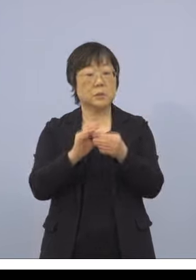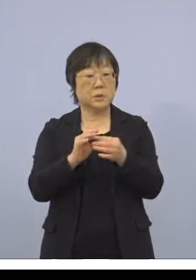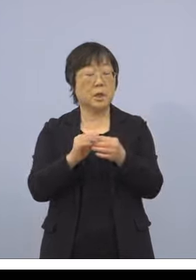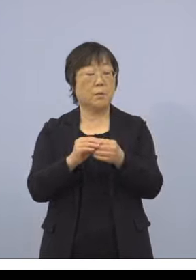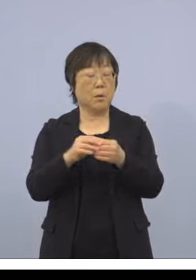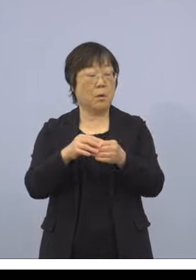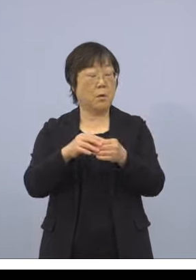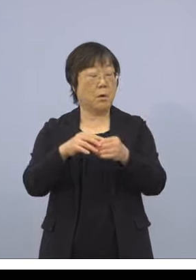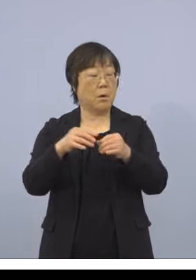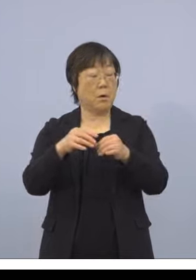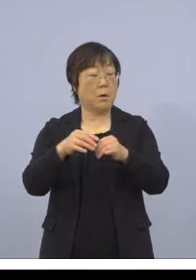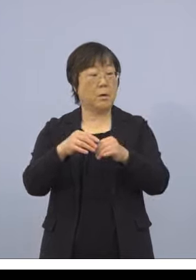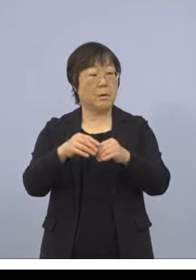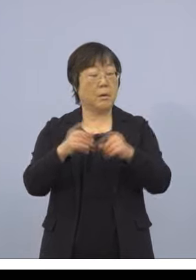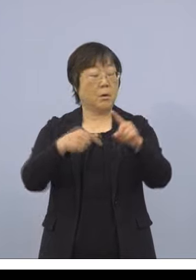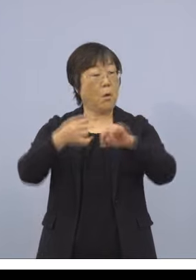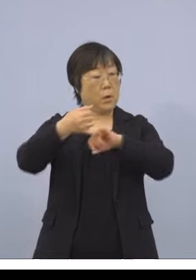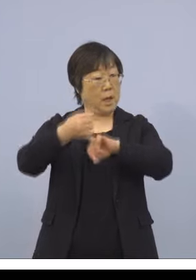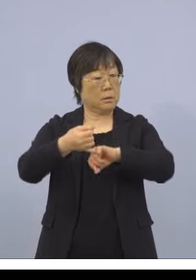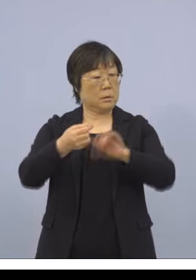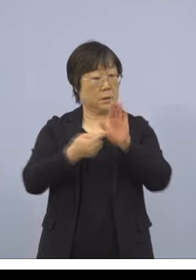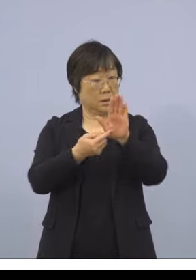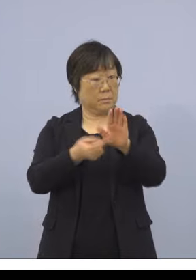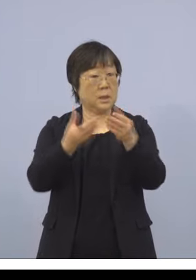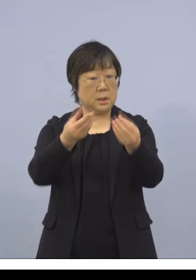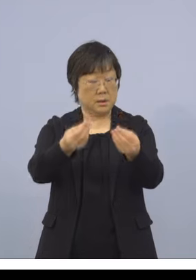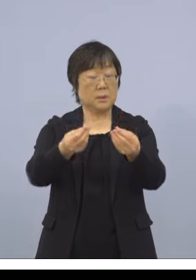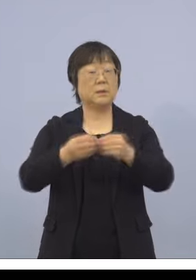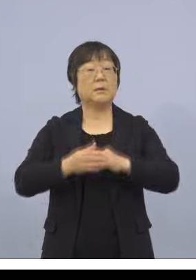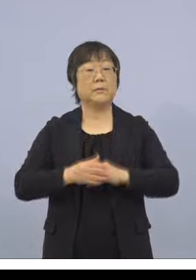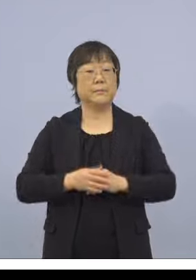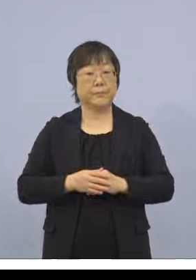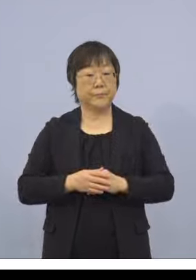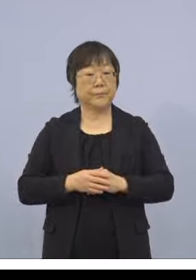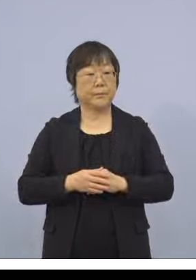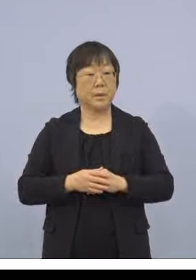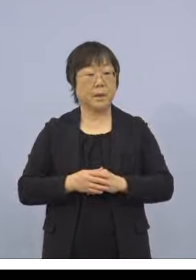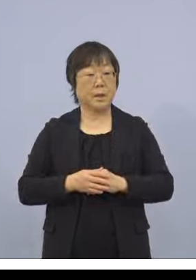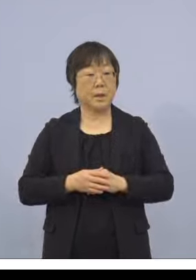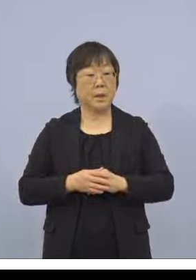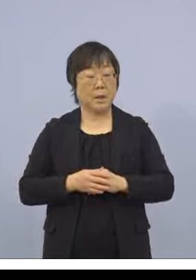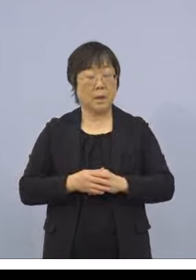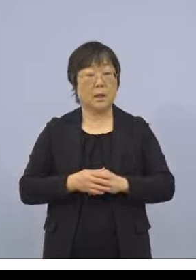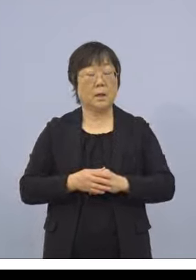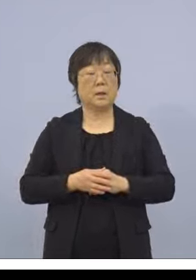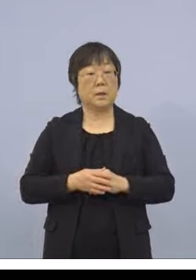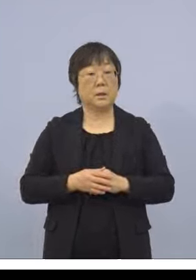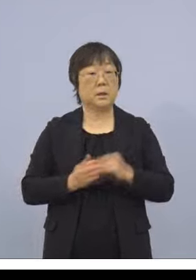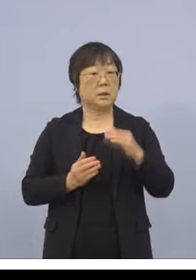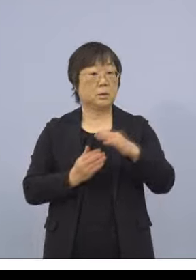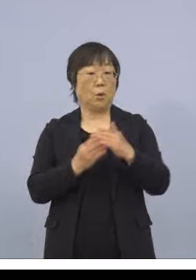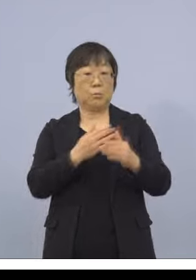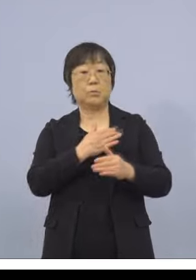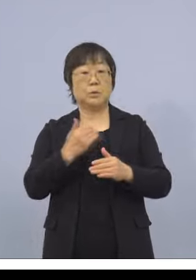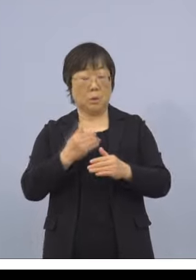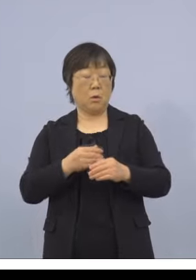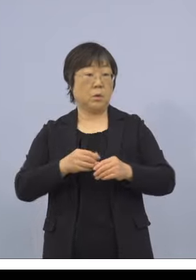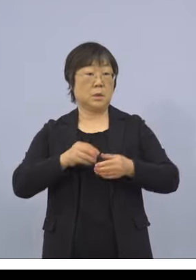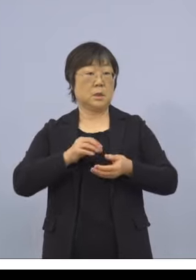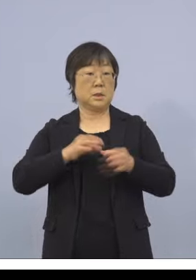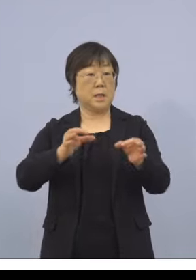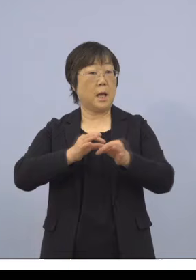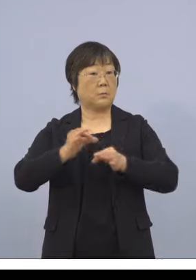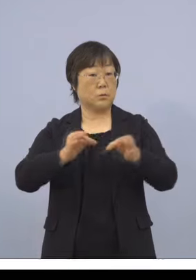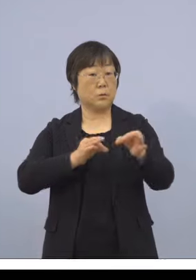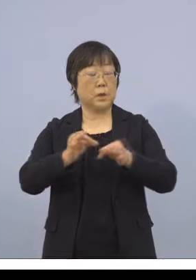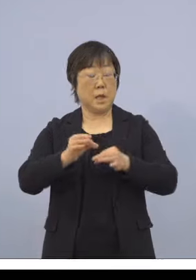公約でお示しした通り、いわゆるトップセールスでですね、さまざまな